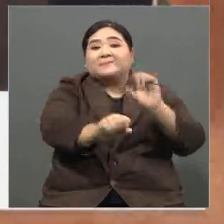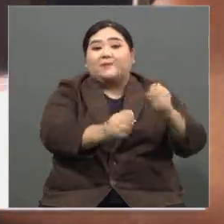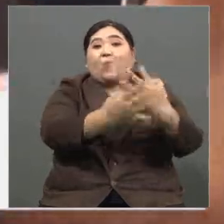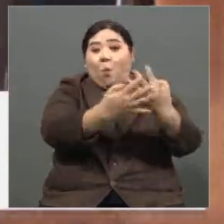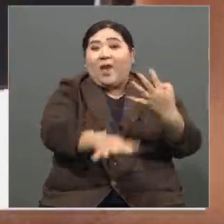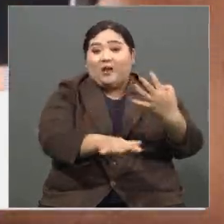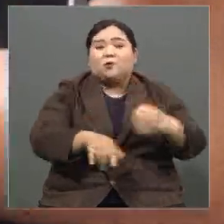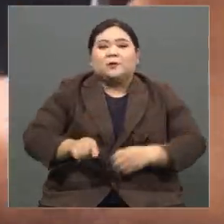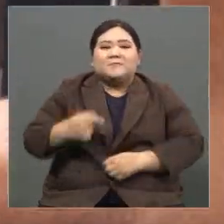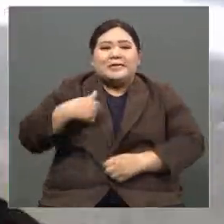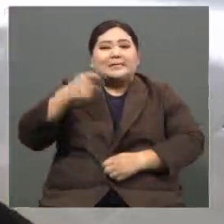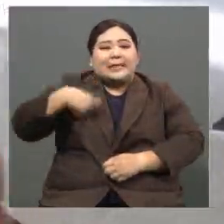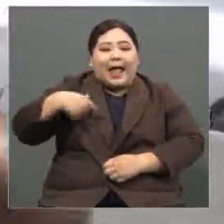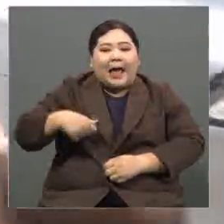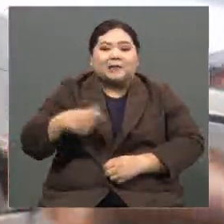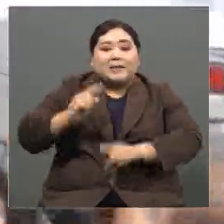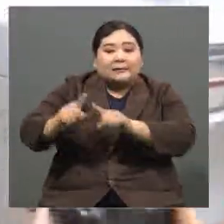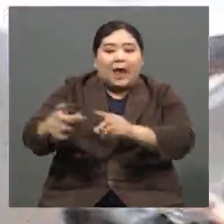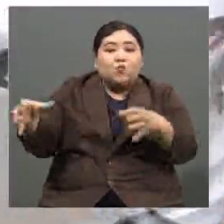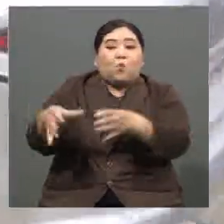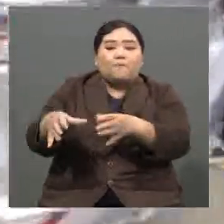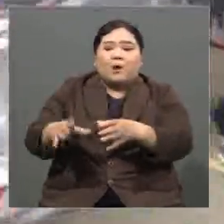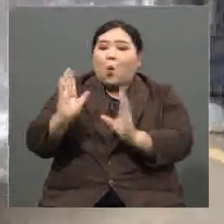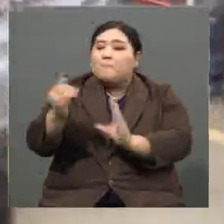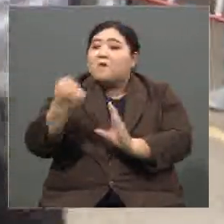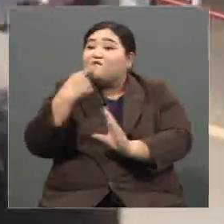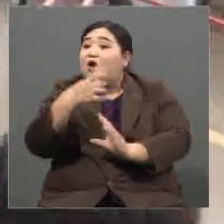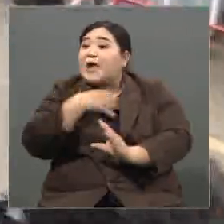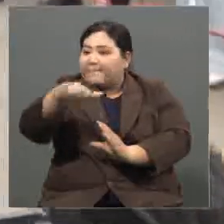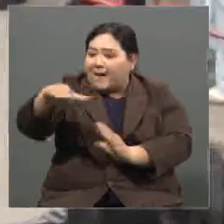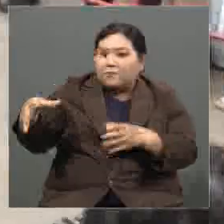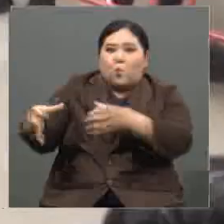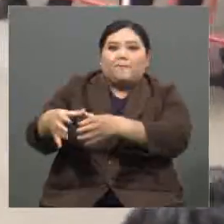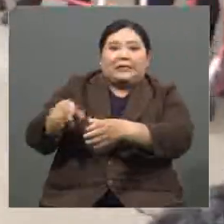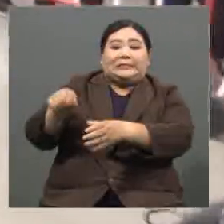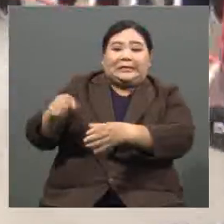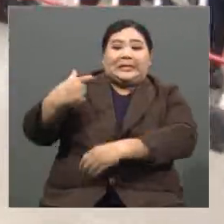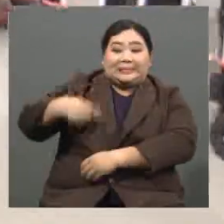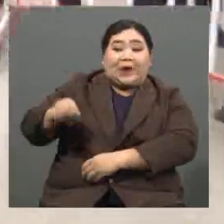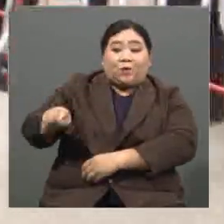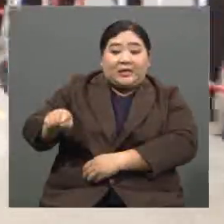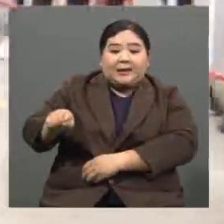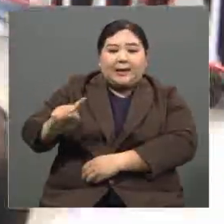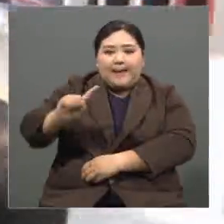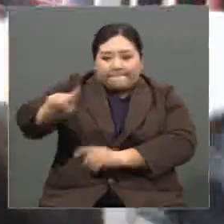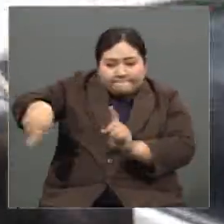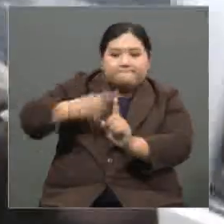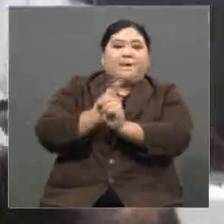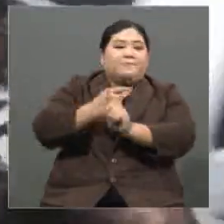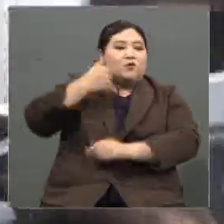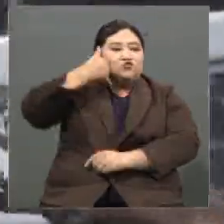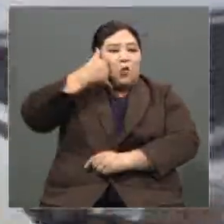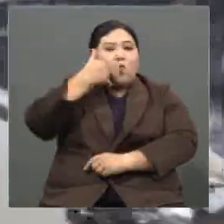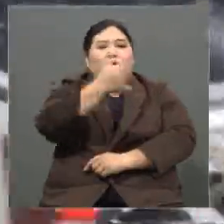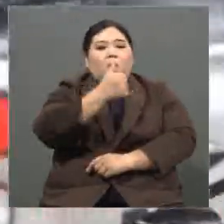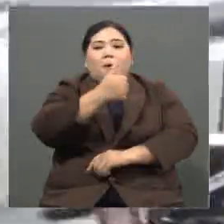รวมตัวกับทนายคนอื่นพาผู้ต้องหาไปเอ่อพาผู้เสียหายไปเอาเรื่องเนี่ยทนายคนนี้ลับหลังกลับมีการโทรศัพท์หาบอส PAเจรจา